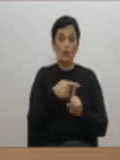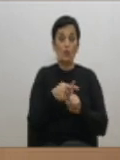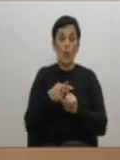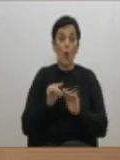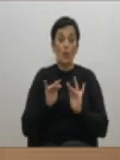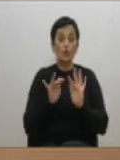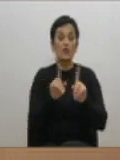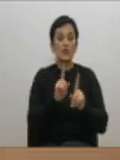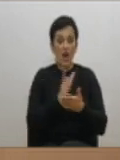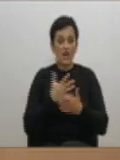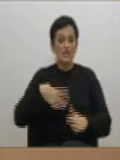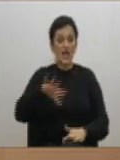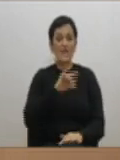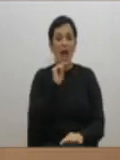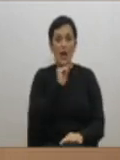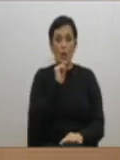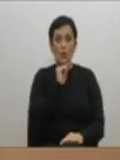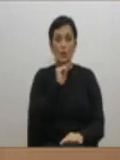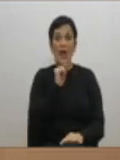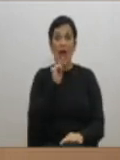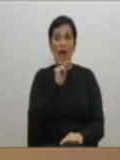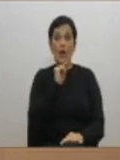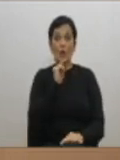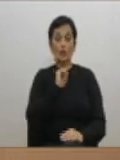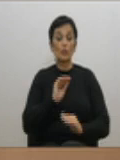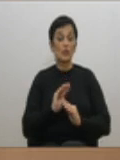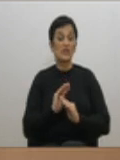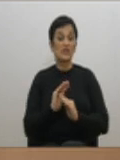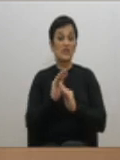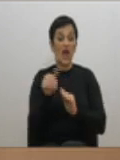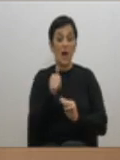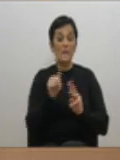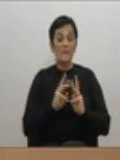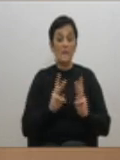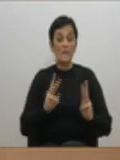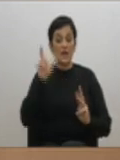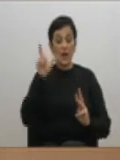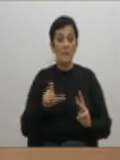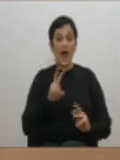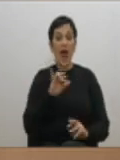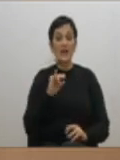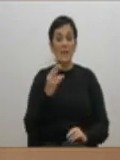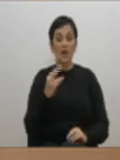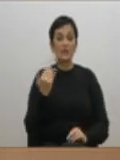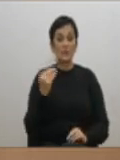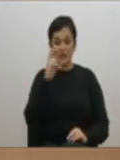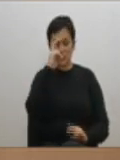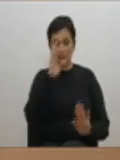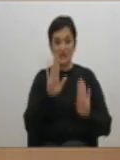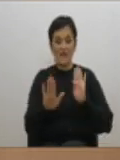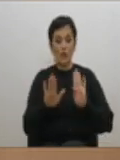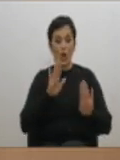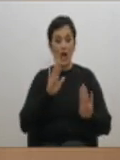არის საქართველოს ეკონომიკაში, ეკონომიკური ზრდა, რომელიც პრემიერ-მინისტრ ირაკლი ღარიბაშვილის და მისი მთავრობის